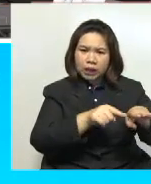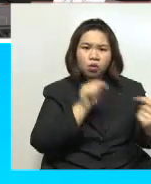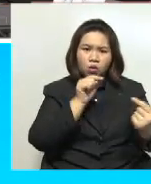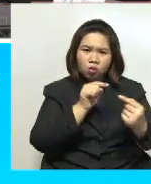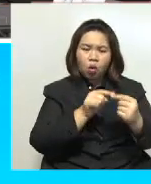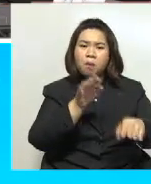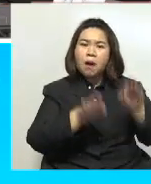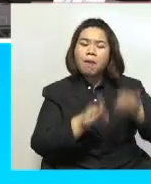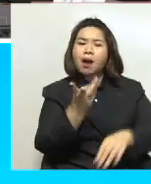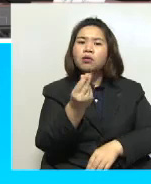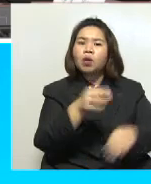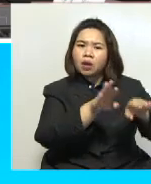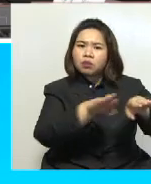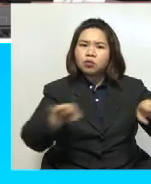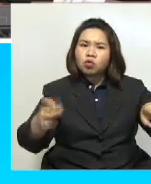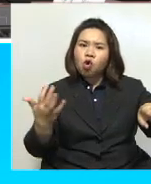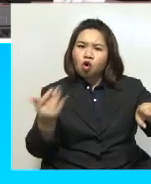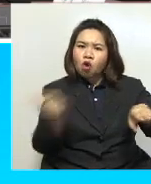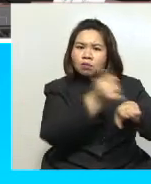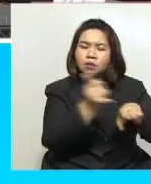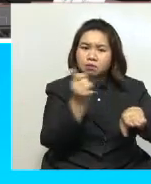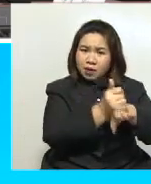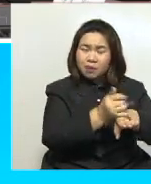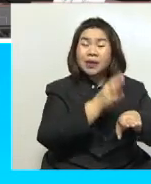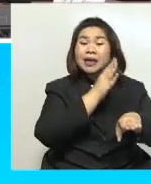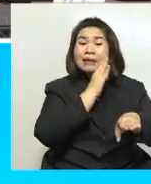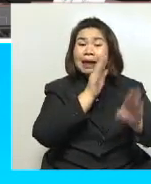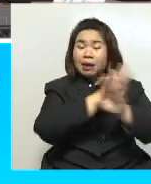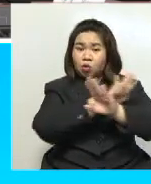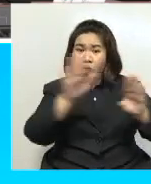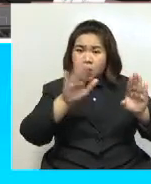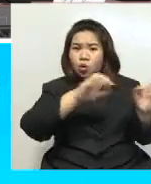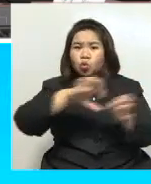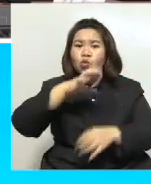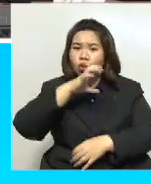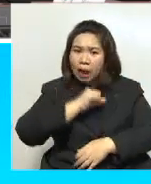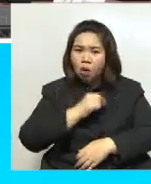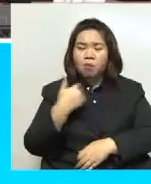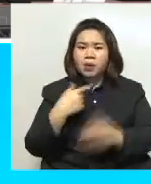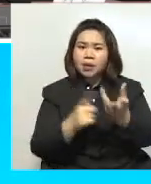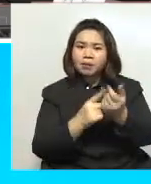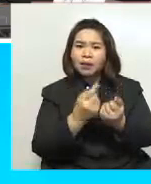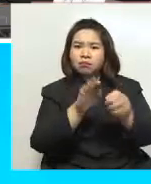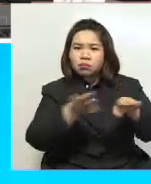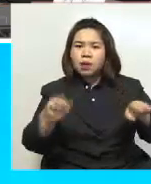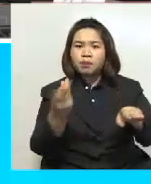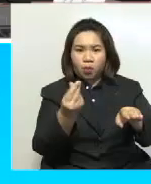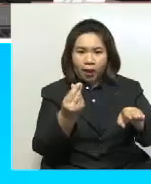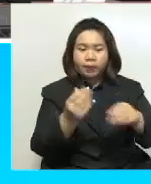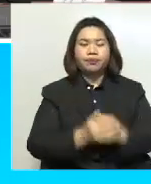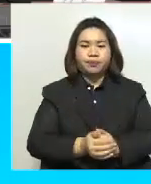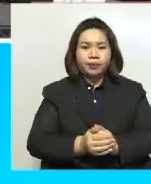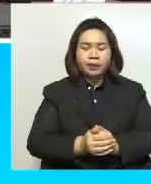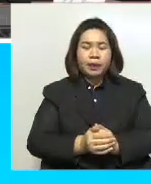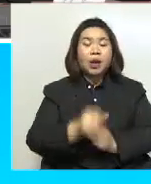สมควรจะเป็นกี่คันแล้วก็ที่กำลังจะออกจากระบบเนี่ยมีกี่คันครับแล้วก็ในวันจันทร์เช้าตั้งแต่เที่ยว